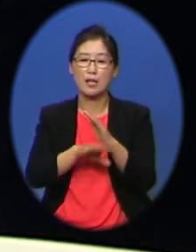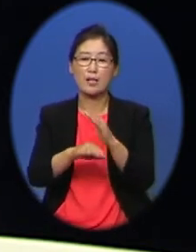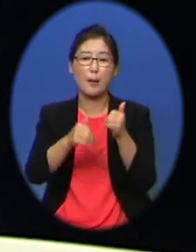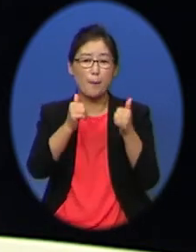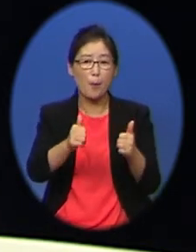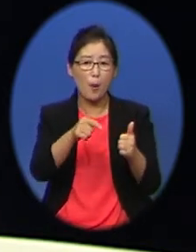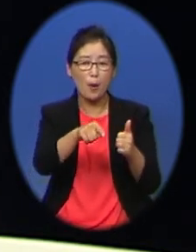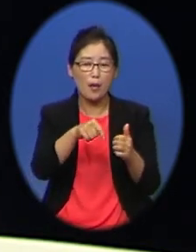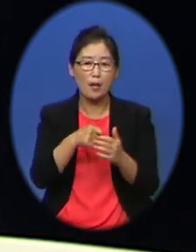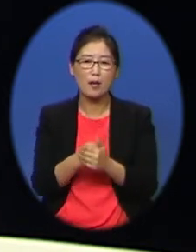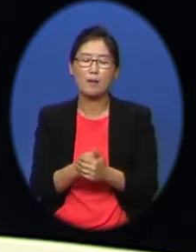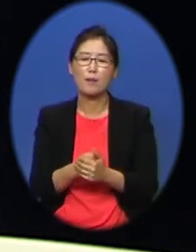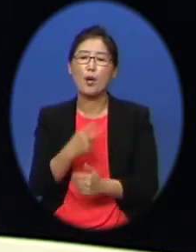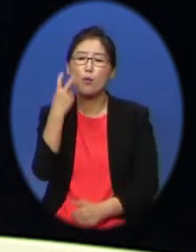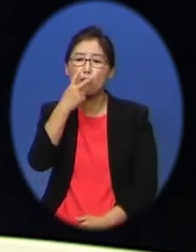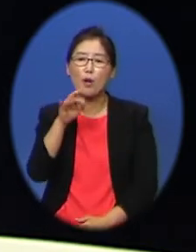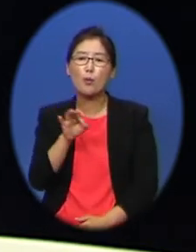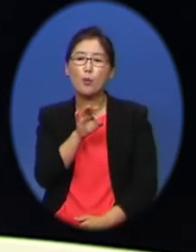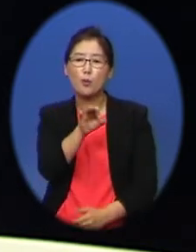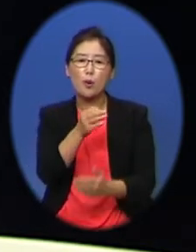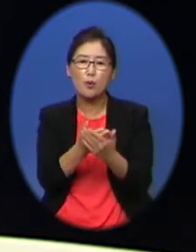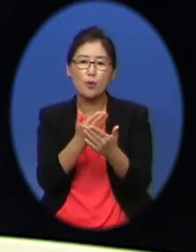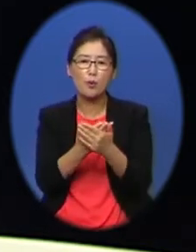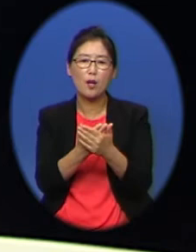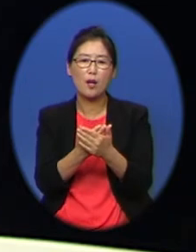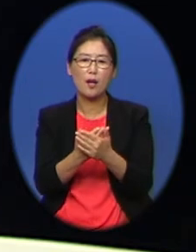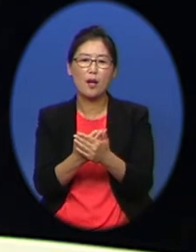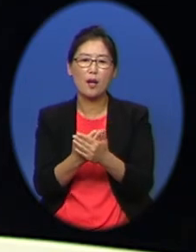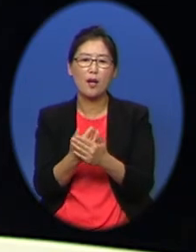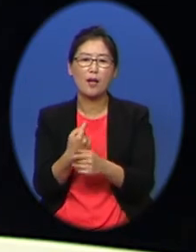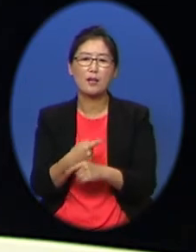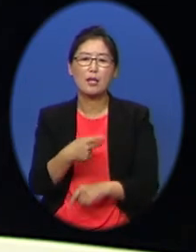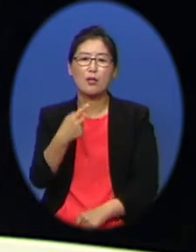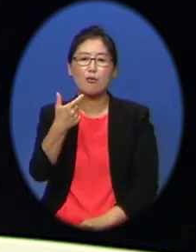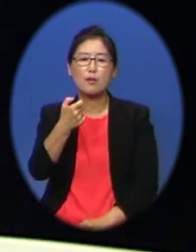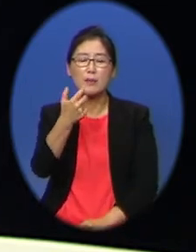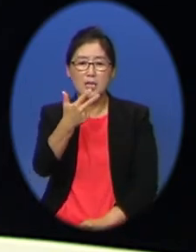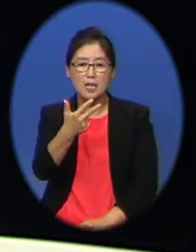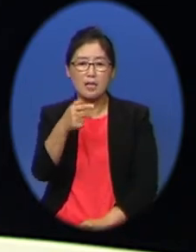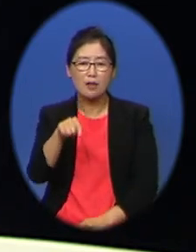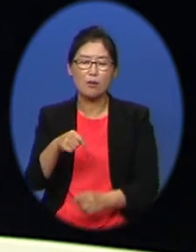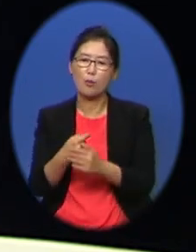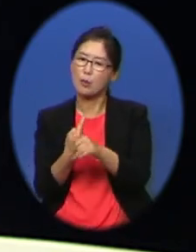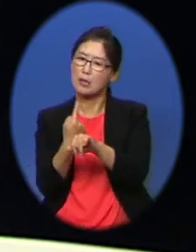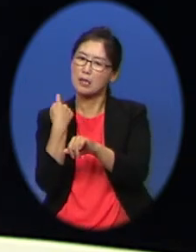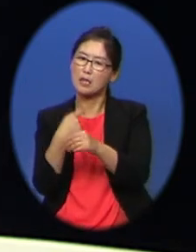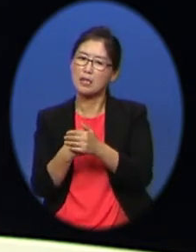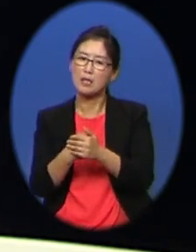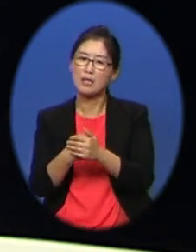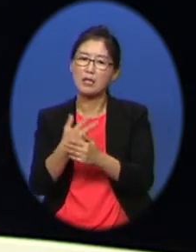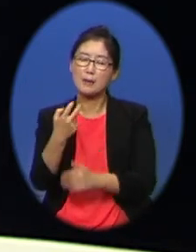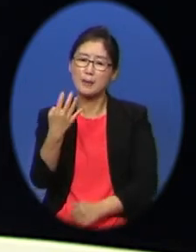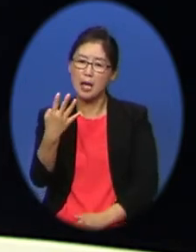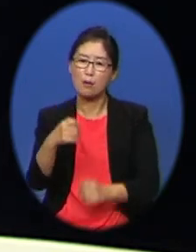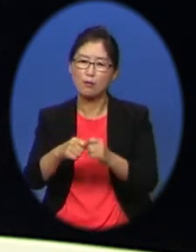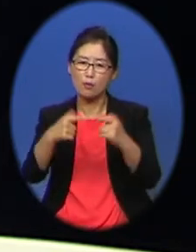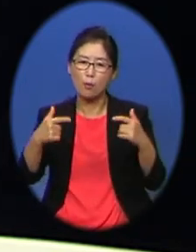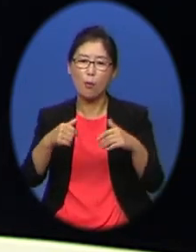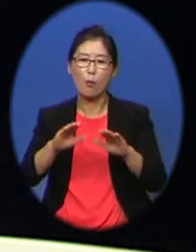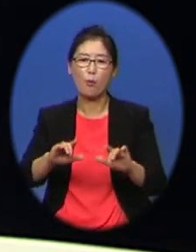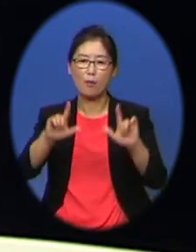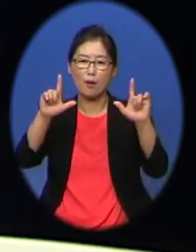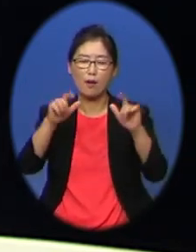청구가 2013년에 67건에서 지난해 70건으로 늘었고 올해에도 지난